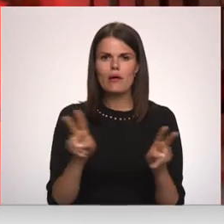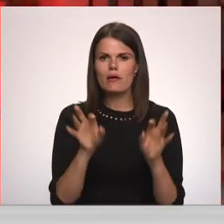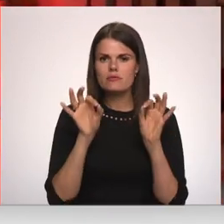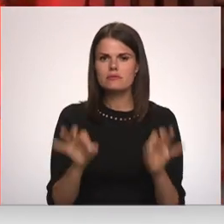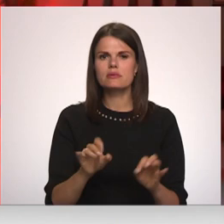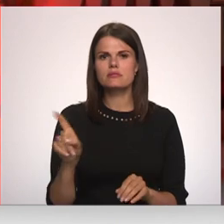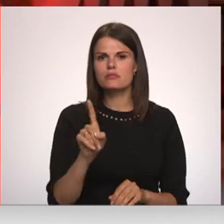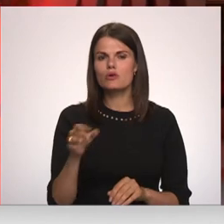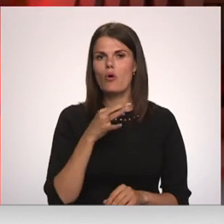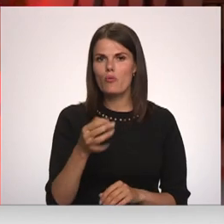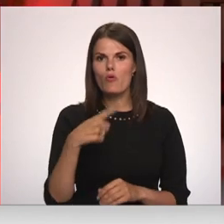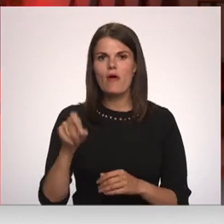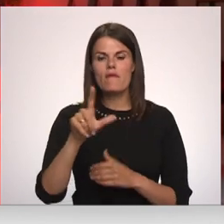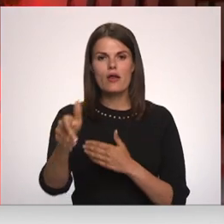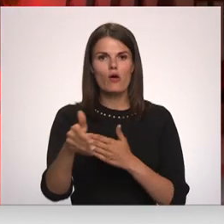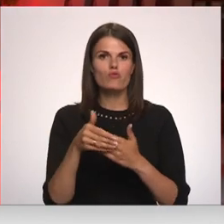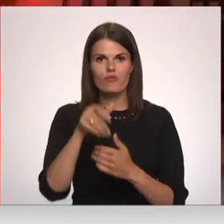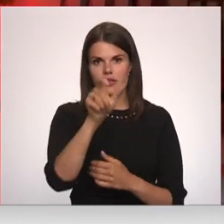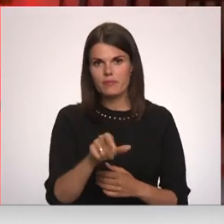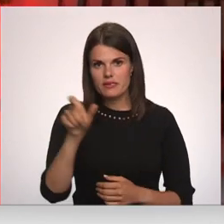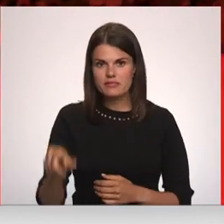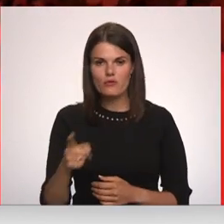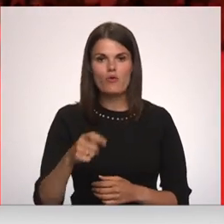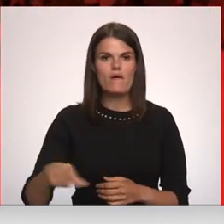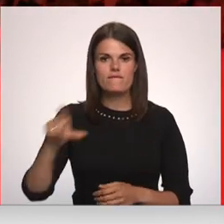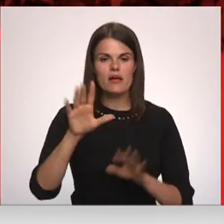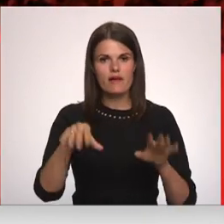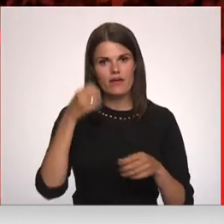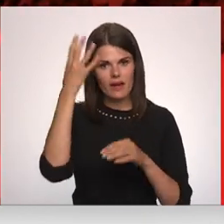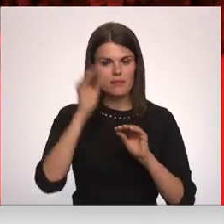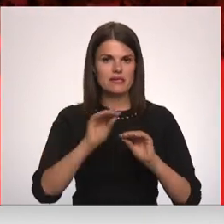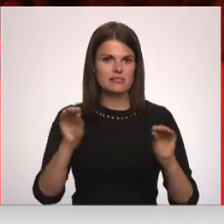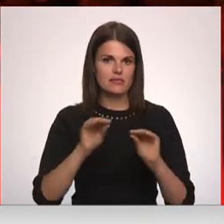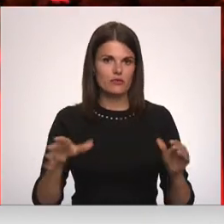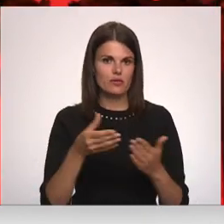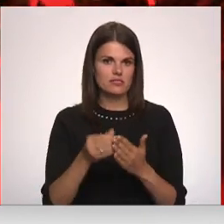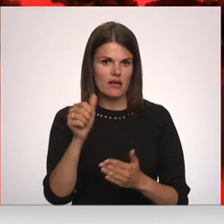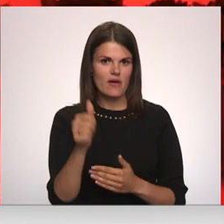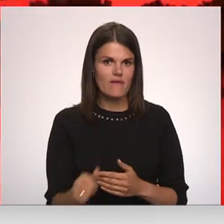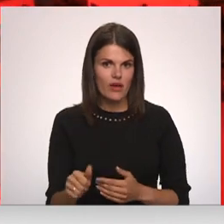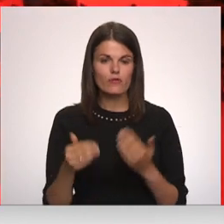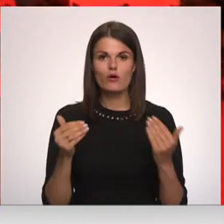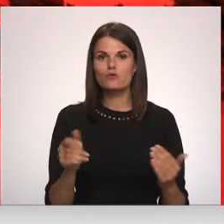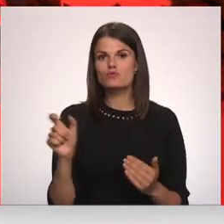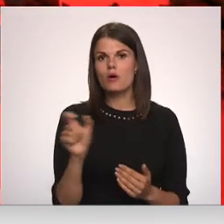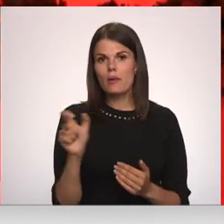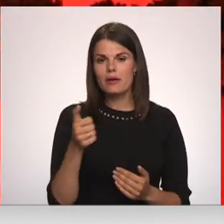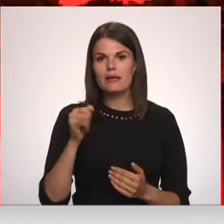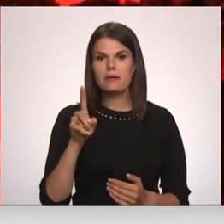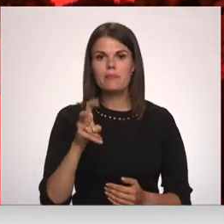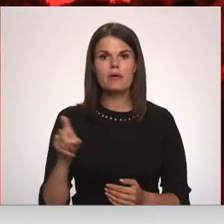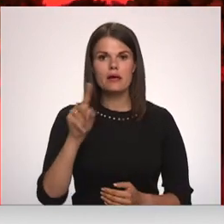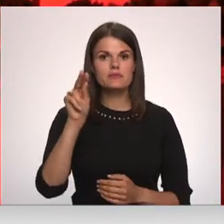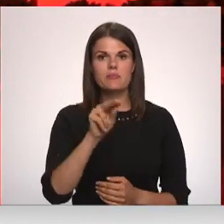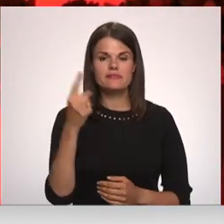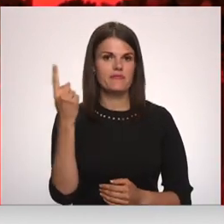ir. Jo mēs vairāk tuvinam viņu cilvēkiem, jo vairāk varam mēs arī izglītot savā veidā. Šobrīd Ģipkas baznīca ir pirmā un vienīgā,